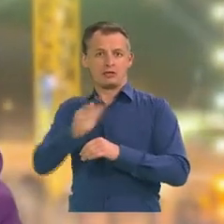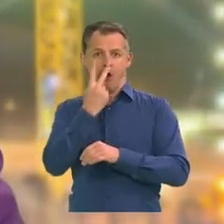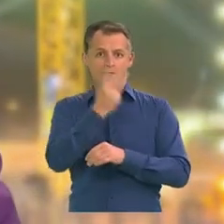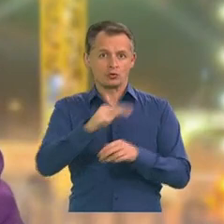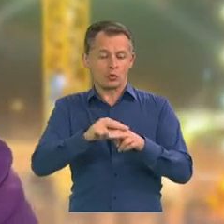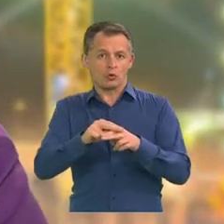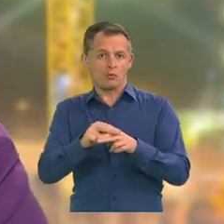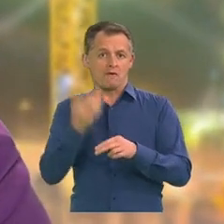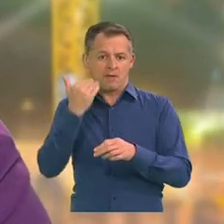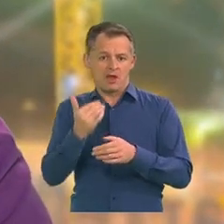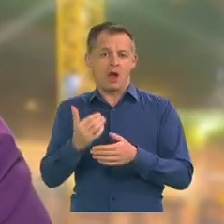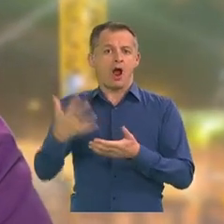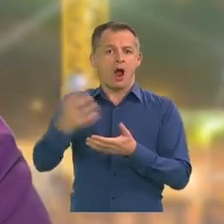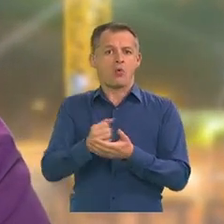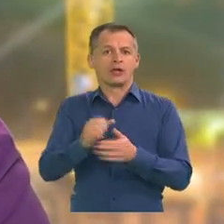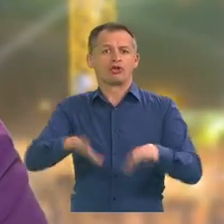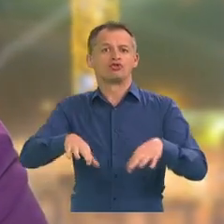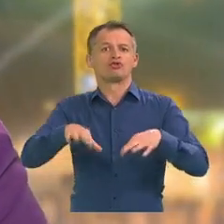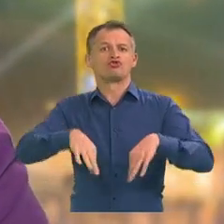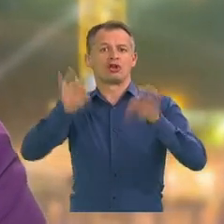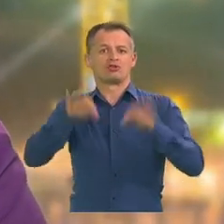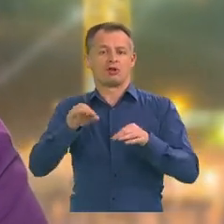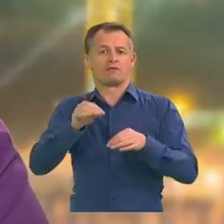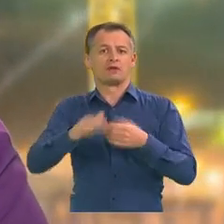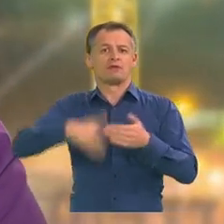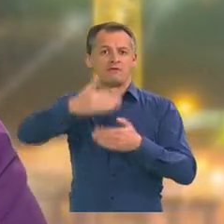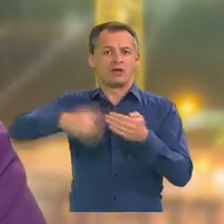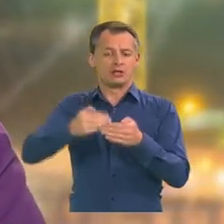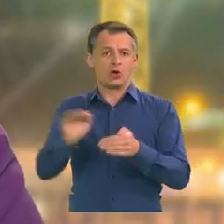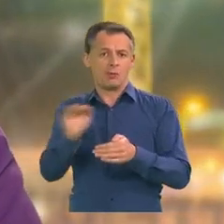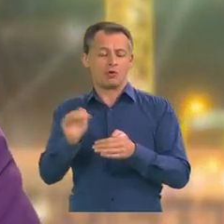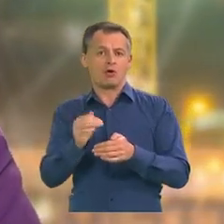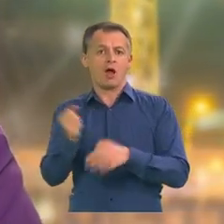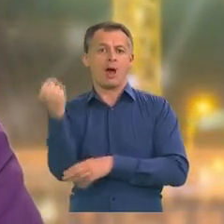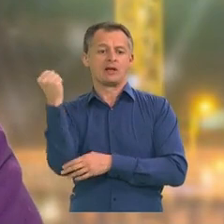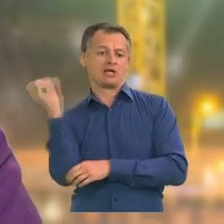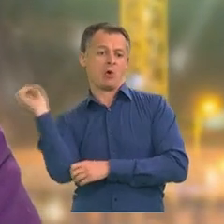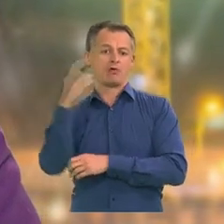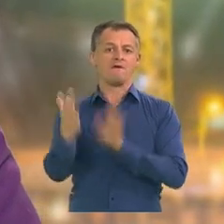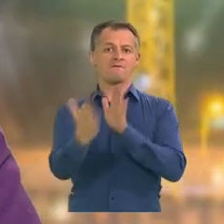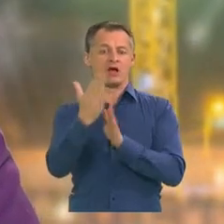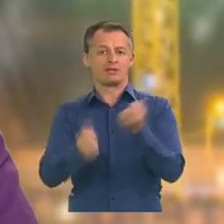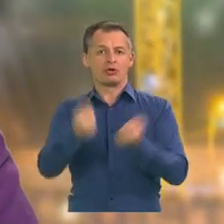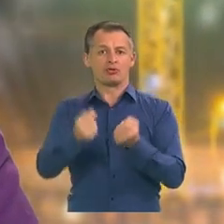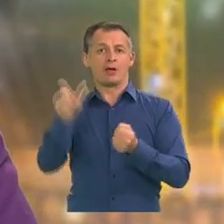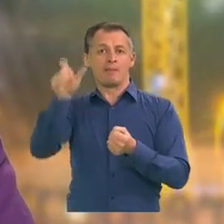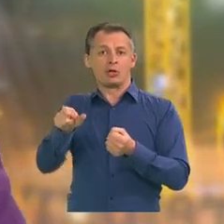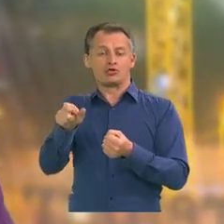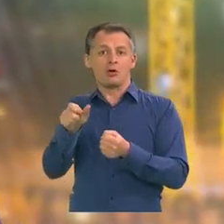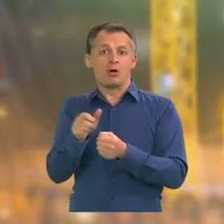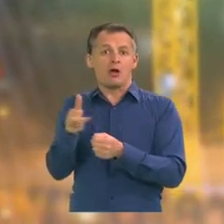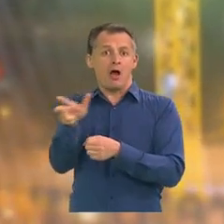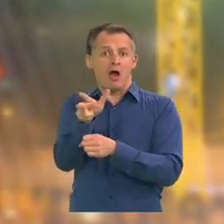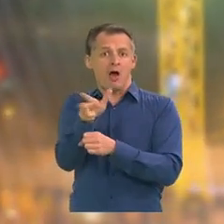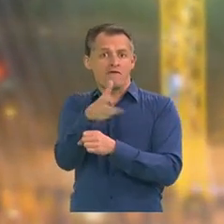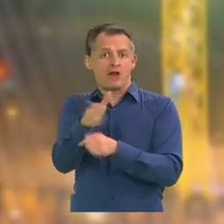copilul învelit într-un ceașaf spre o stradă aglomerată. Amenința că o aruncă în fața mașinilor. Un trecător a filmat întreaga scenă.